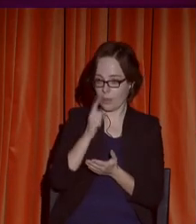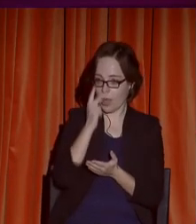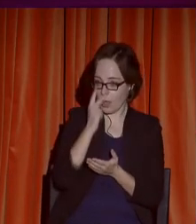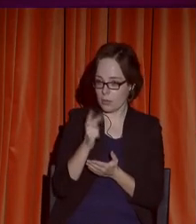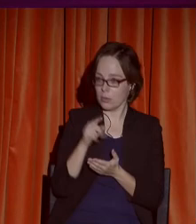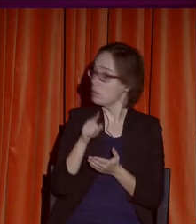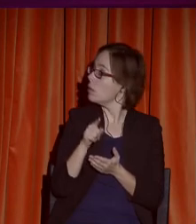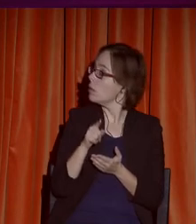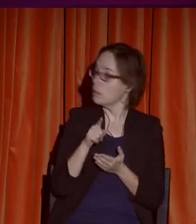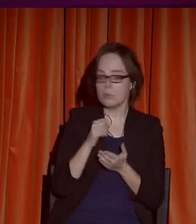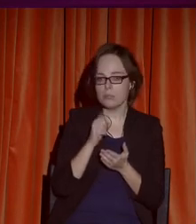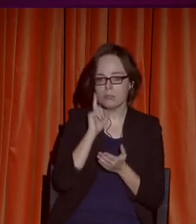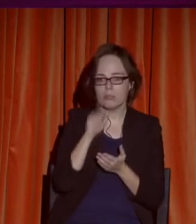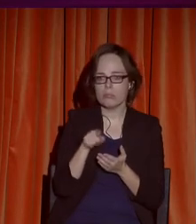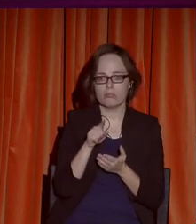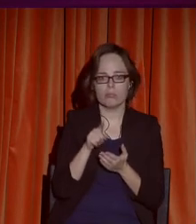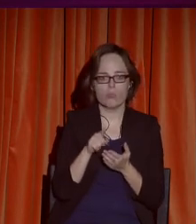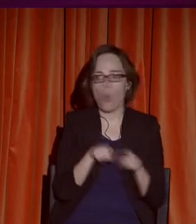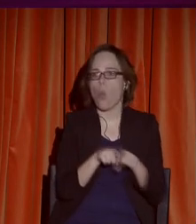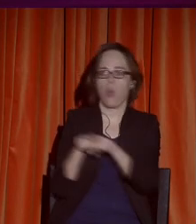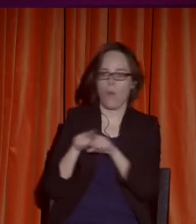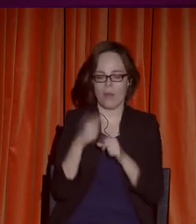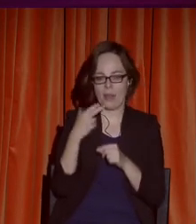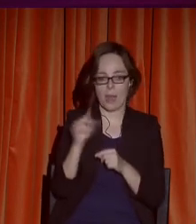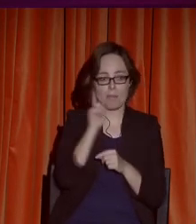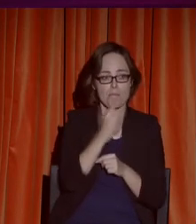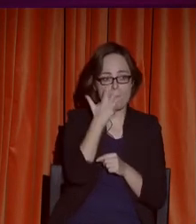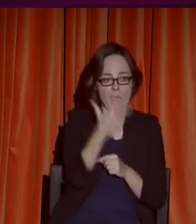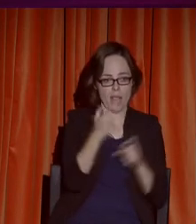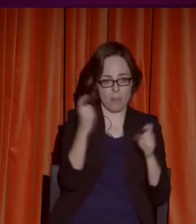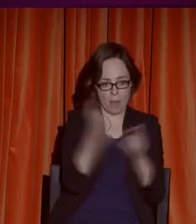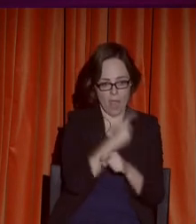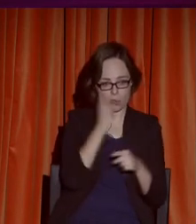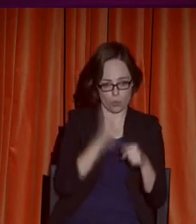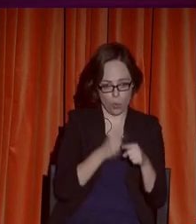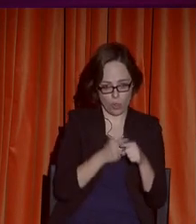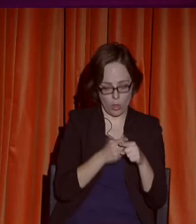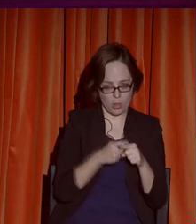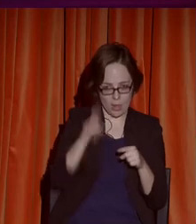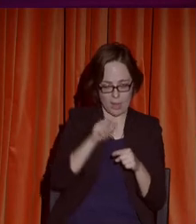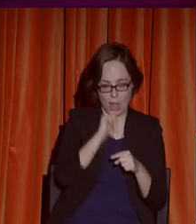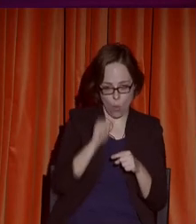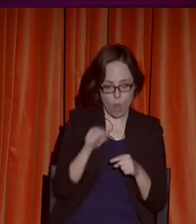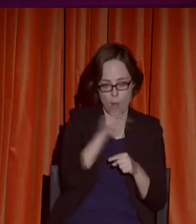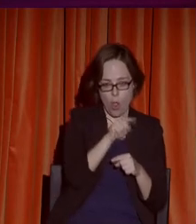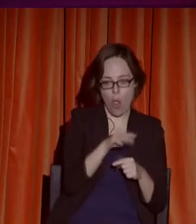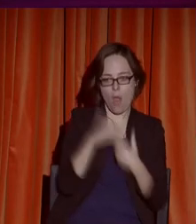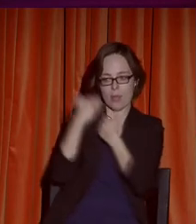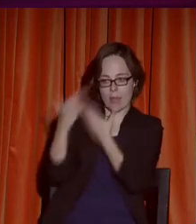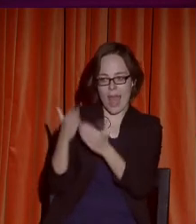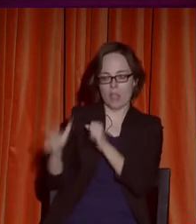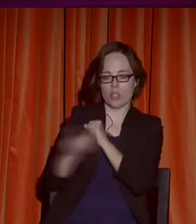bardzo niejednorodny. Zaledwie 5 państw członkowskich Rady Europy dostarcza, jeśli tak mogę powiedzieć,